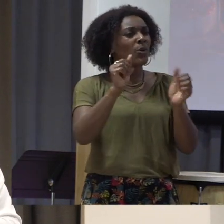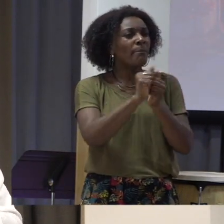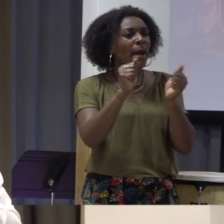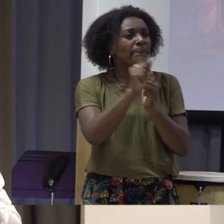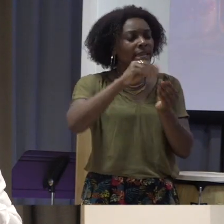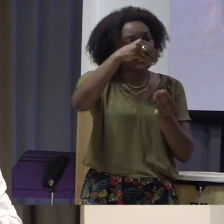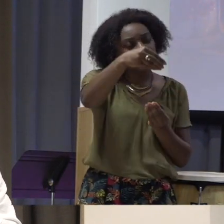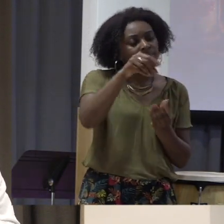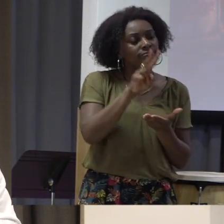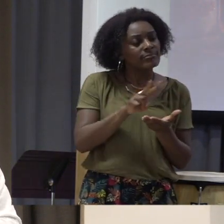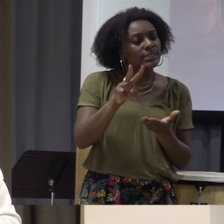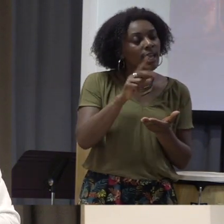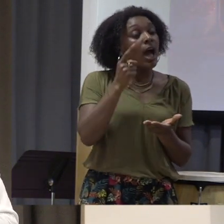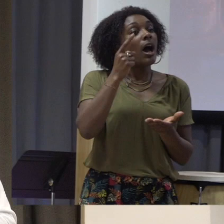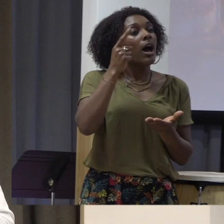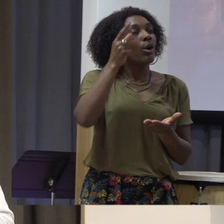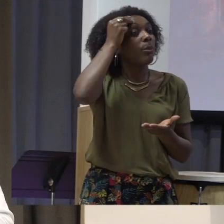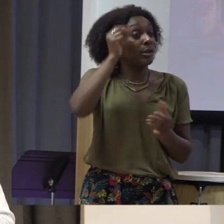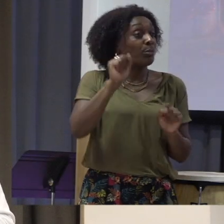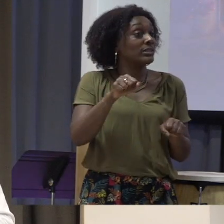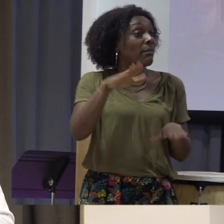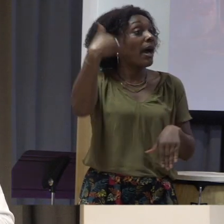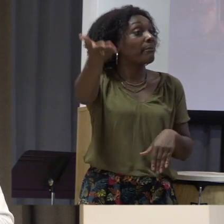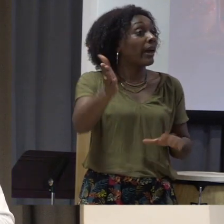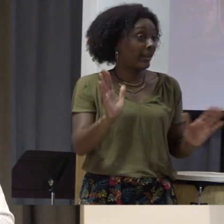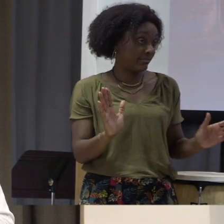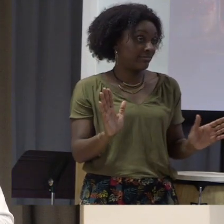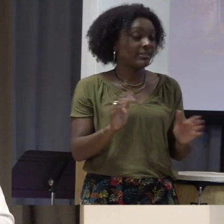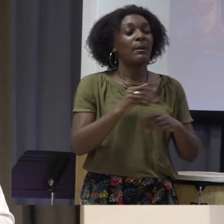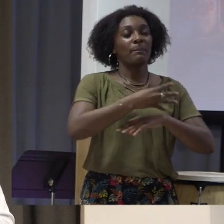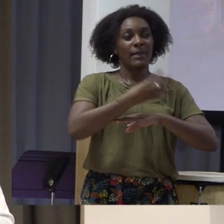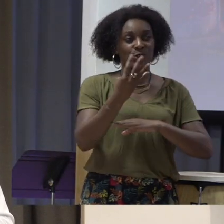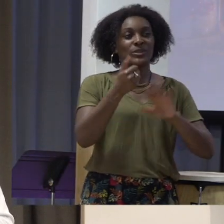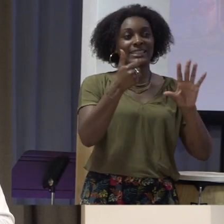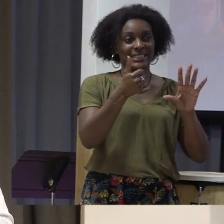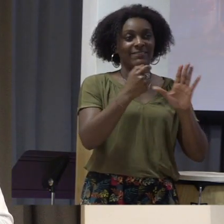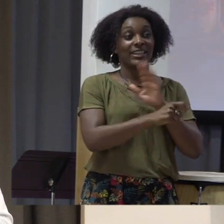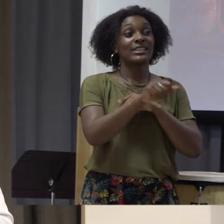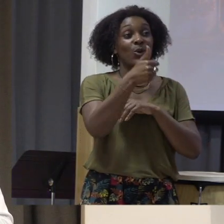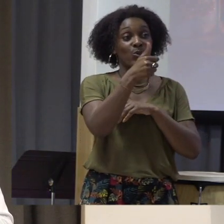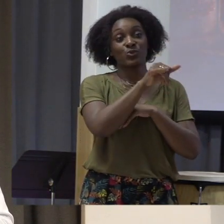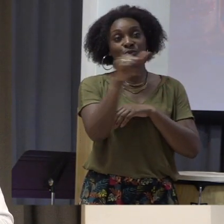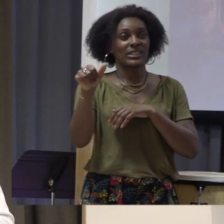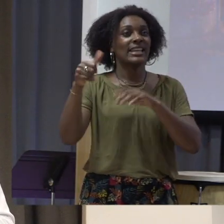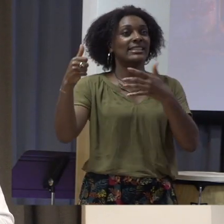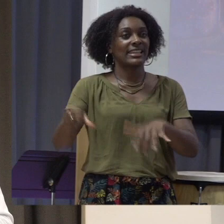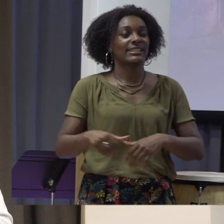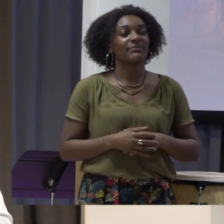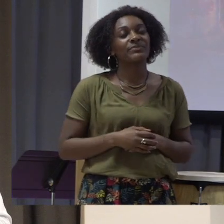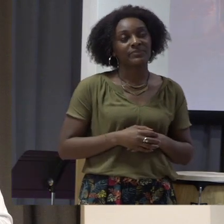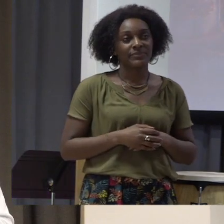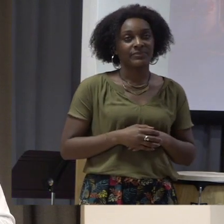Donc, Matthieu 6, verset 11. Matthieu 6, 11, nous lisons la parole du Seigneur. Dans Matthieu